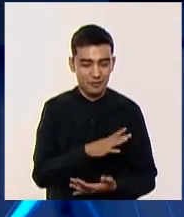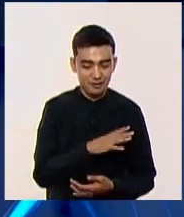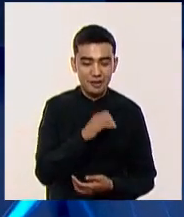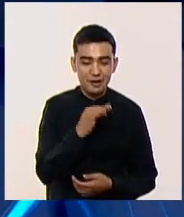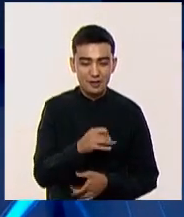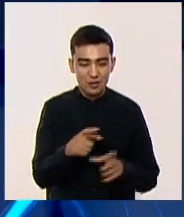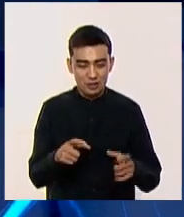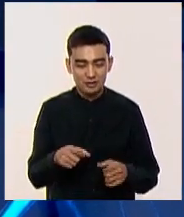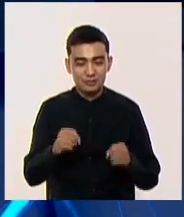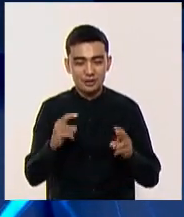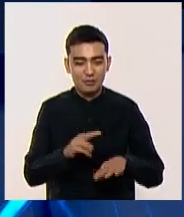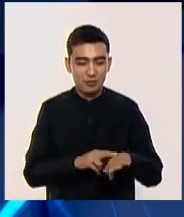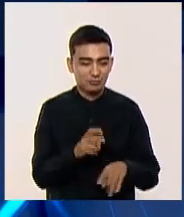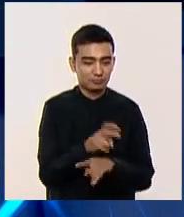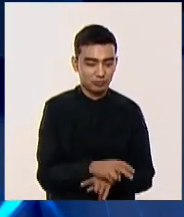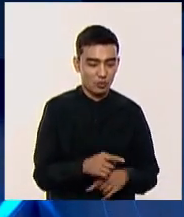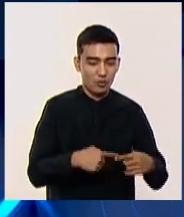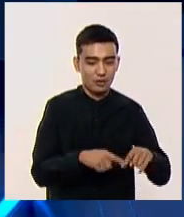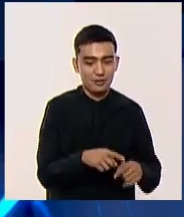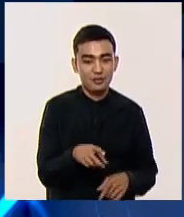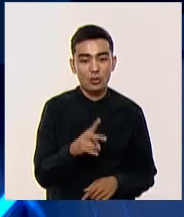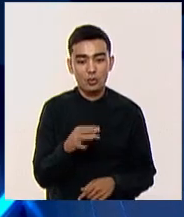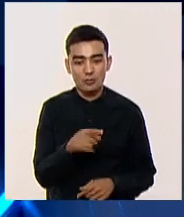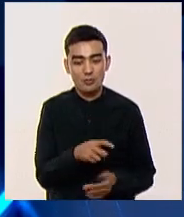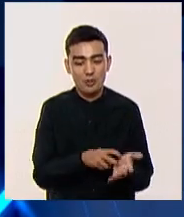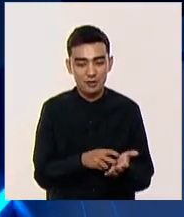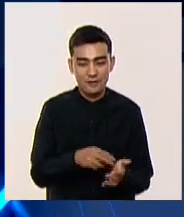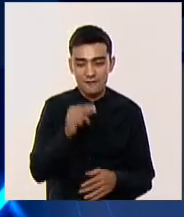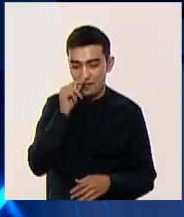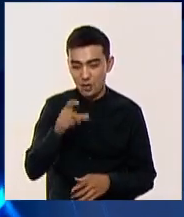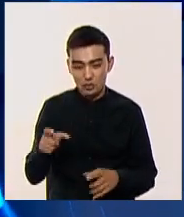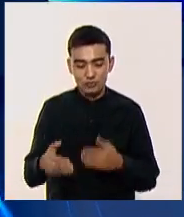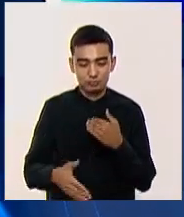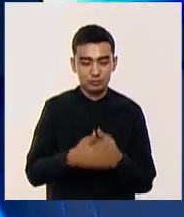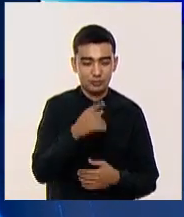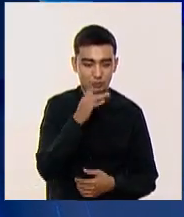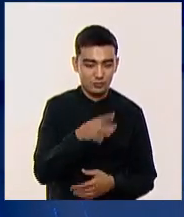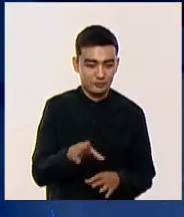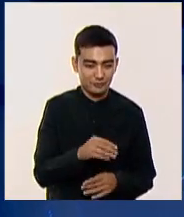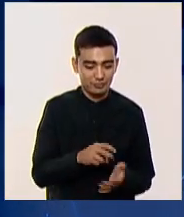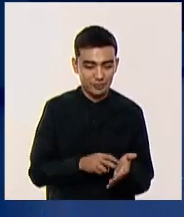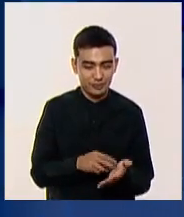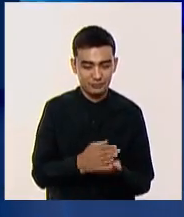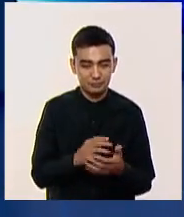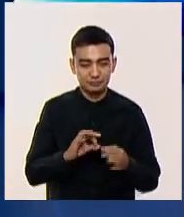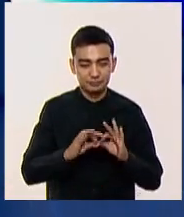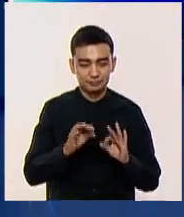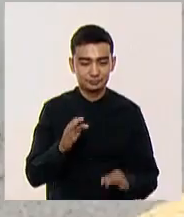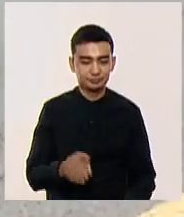обратились в правоохранительные органы, но они боятся, что виновные не понесут наказание. Все подробности в следующем материале.